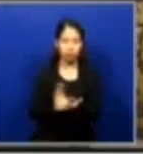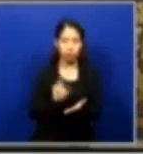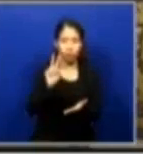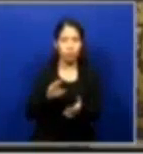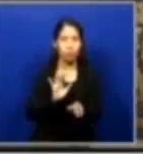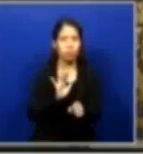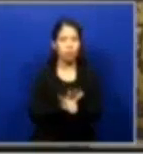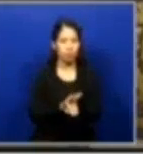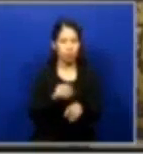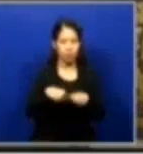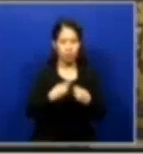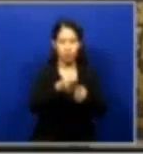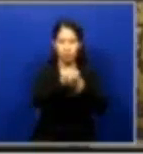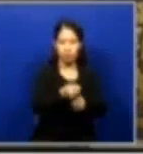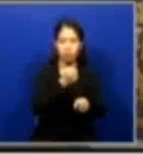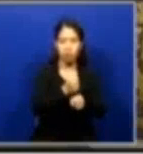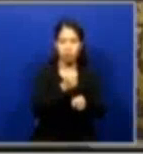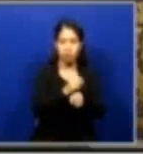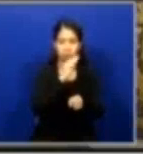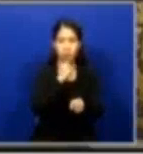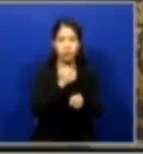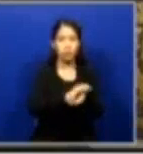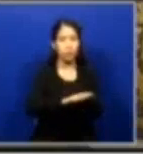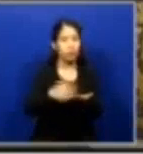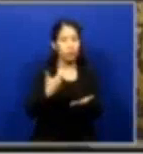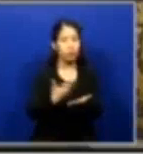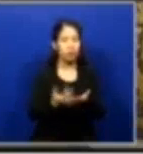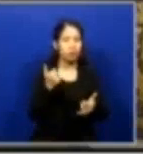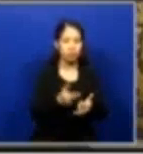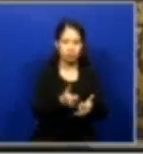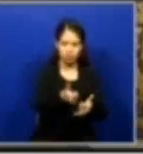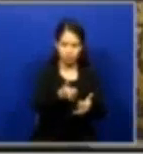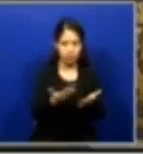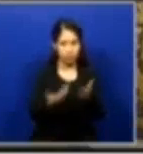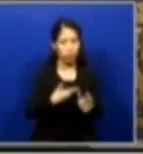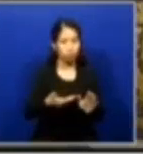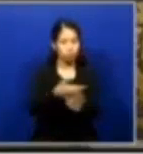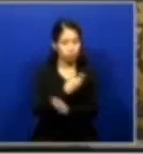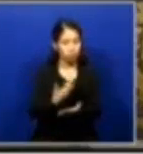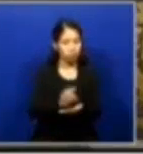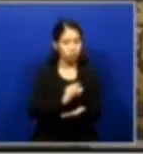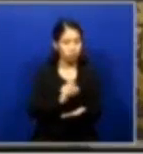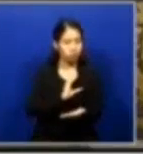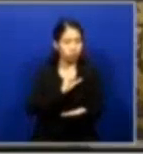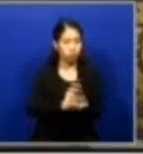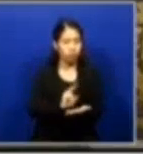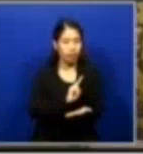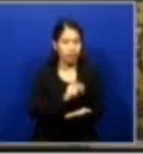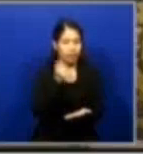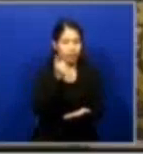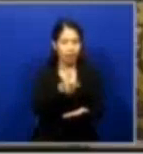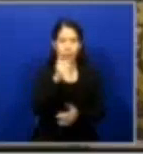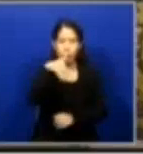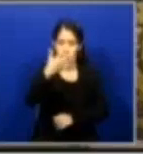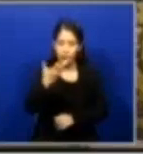กรไปทำเขาทำเสร็จจ่ายตังค์เขาก็ยังได้เขาลงทุนไปก่อนก็ได้วิธีการได้ทั้งนั้นแหละครับสิ่งที่ผมเสน